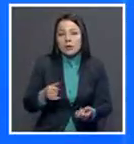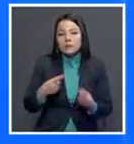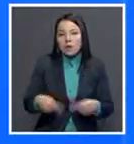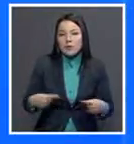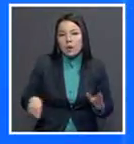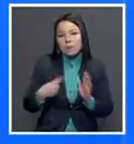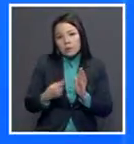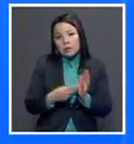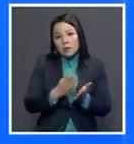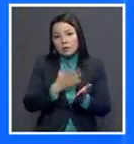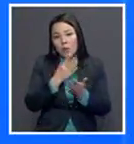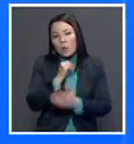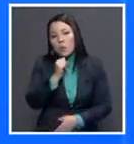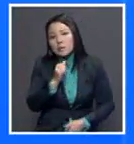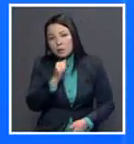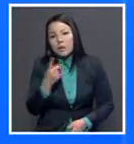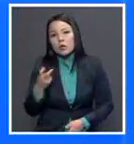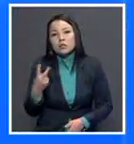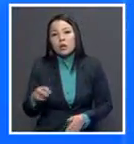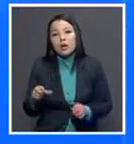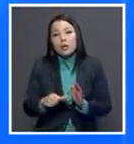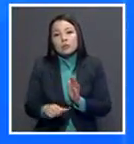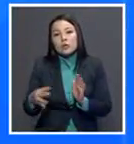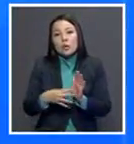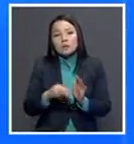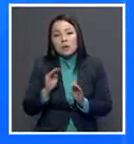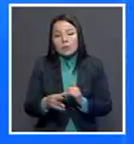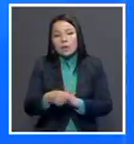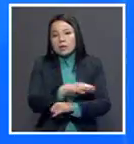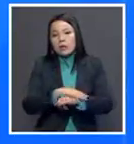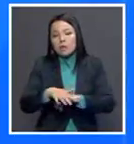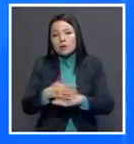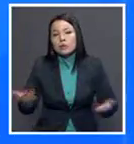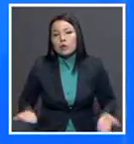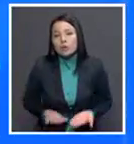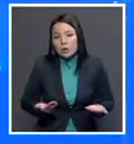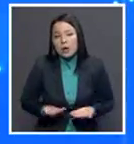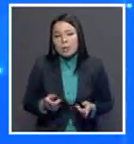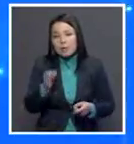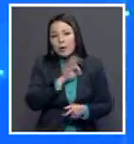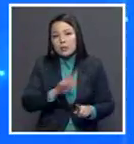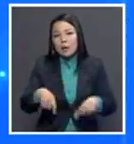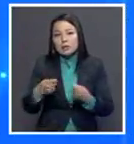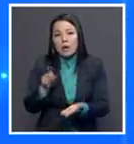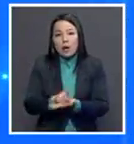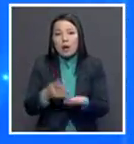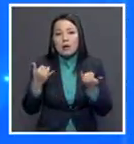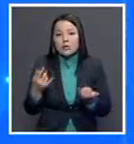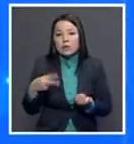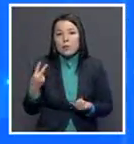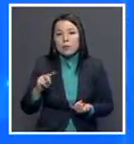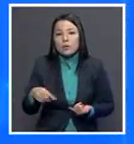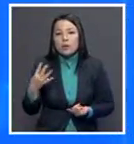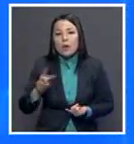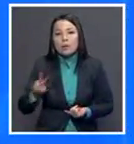мәселесі басты назарда. Быйыл Қостанай облысында 269 мың шаршы метр тұрғын үй пайдалануға берілмек. Аталмыш мақсатқа